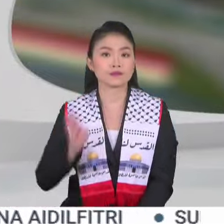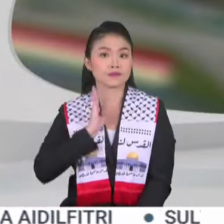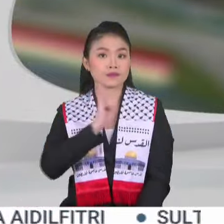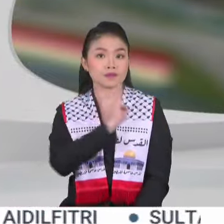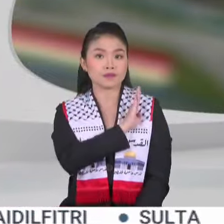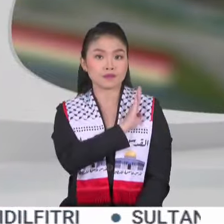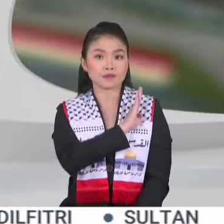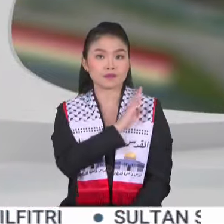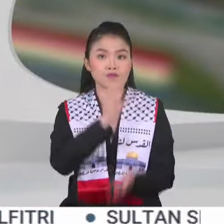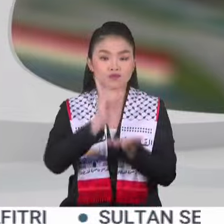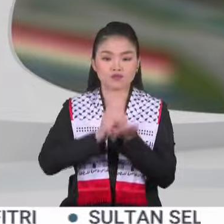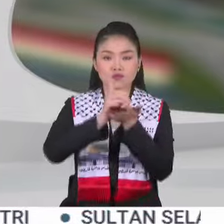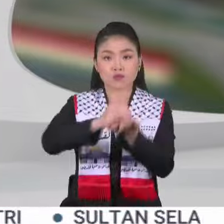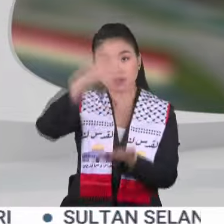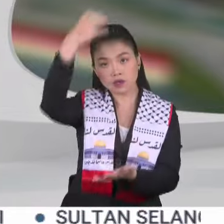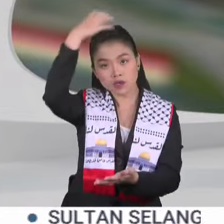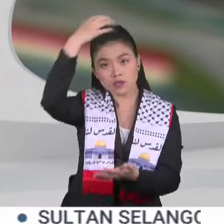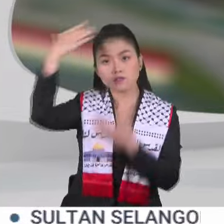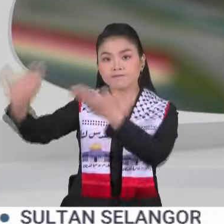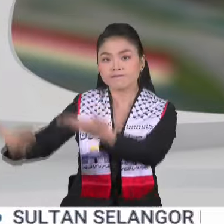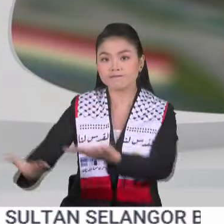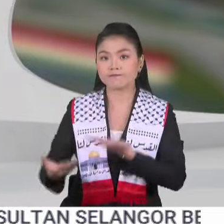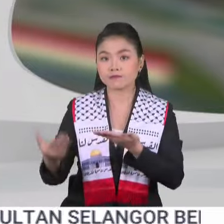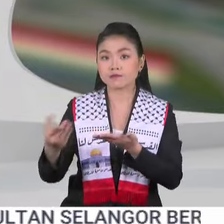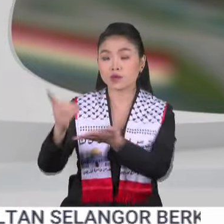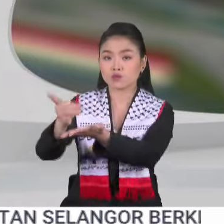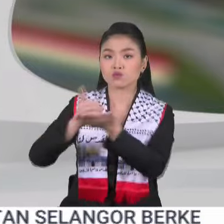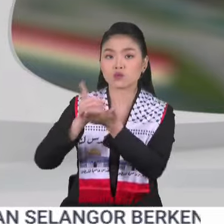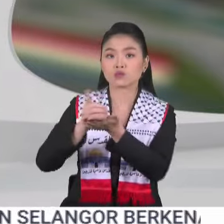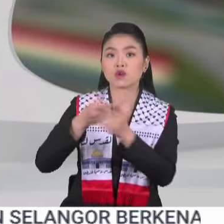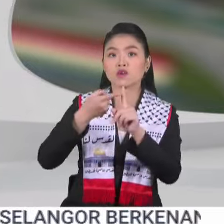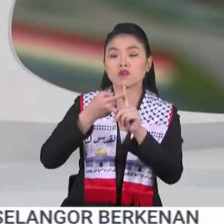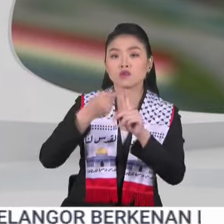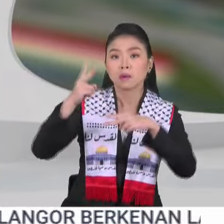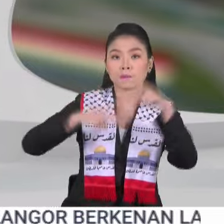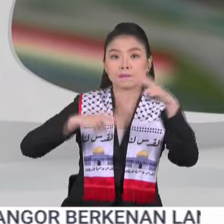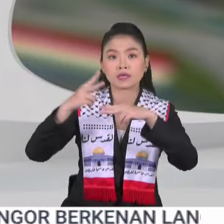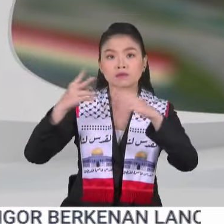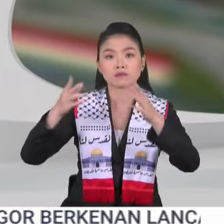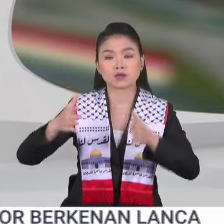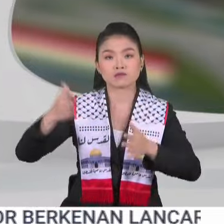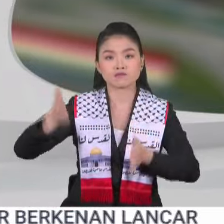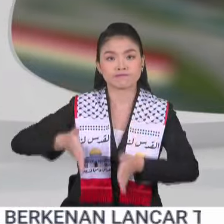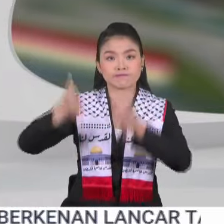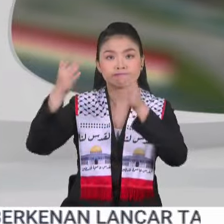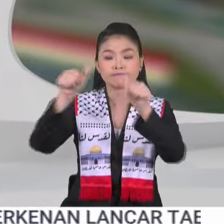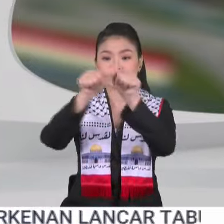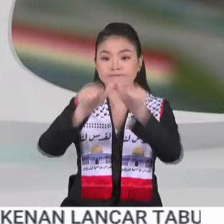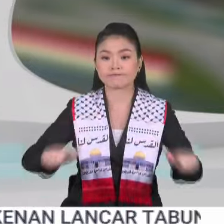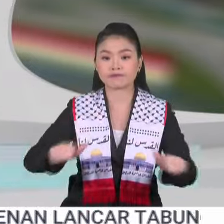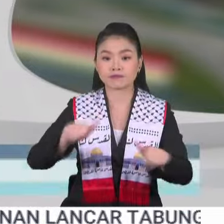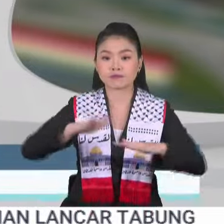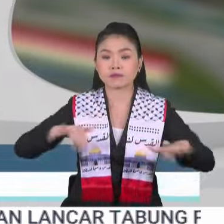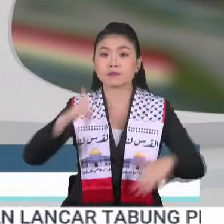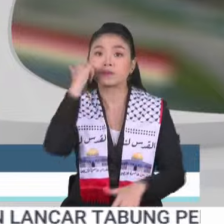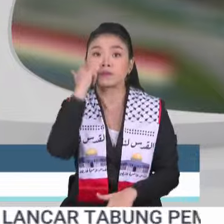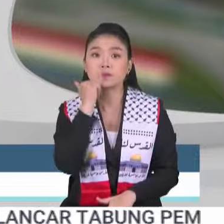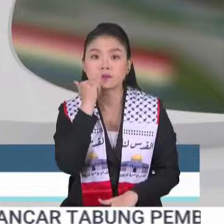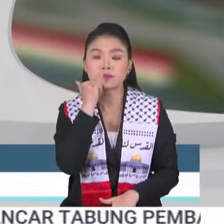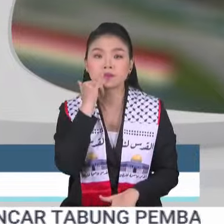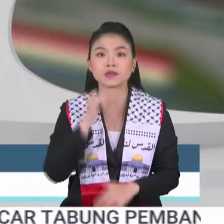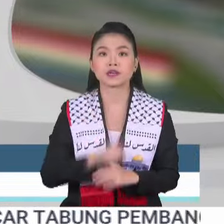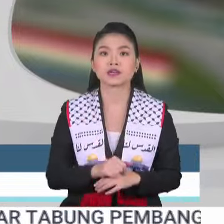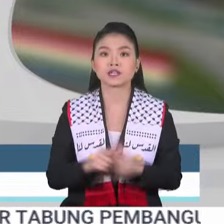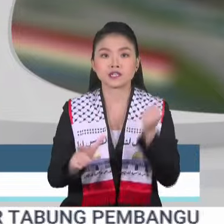Perbadanan Wakaf Selangor mengalu-alukan sumbangan orang ramai bagi pembinaan Komplek Asrama Anak Yatim Pulau Indah di Klang. Timbalan Ketua Pegawai